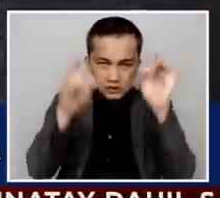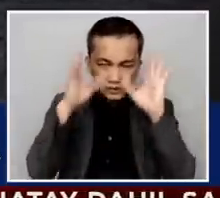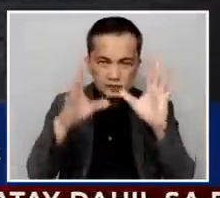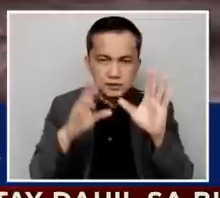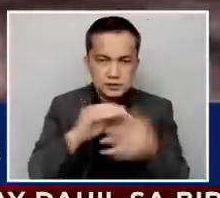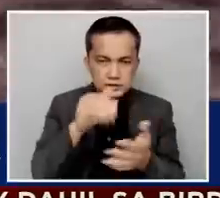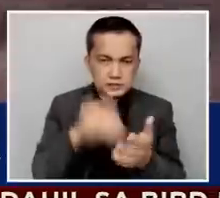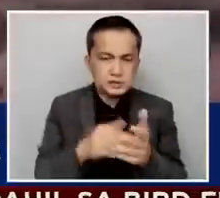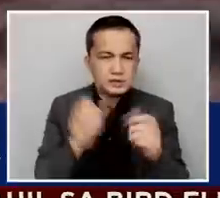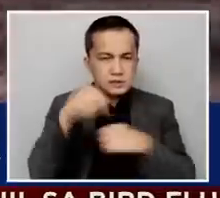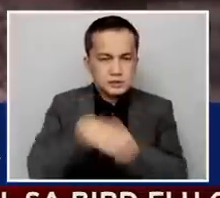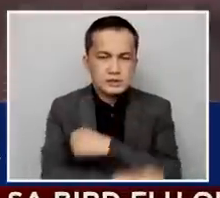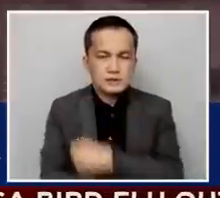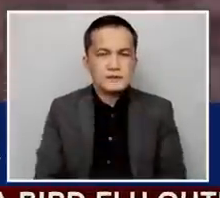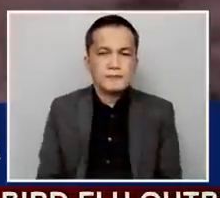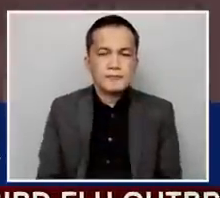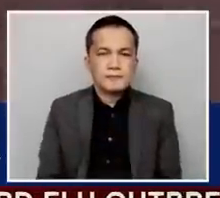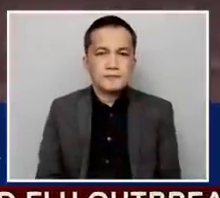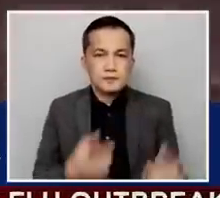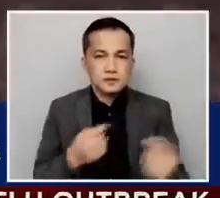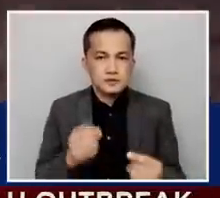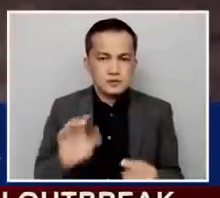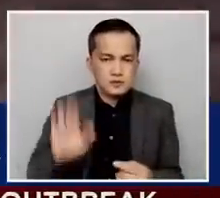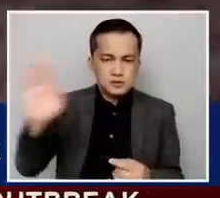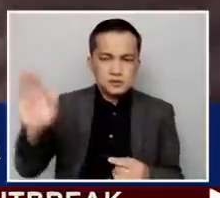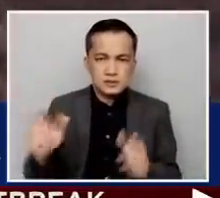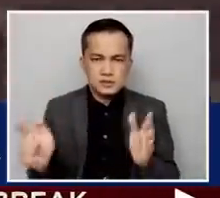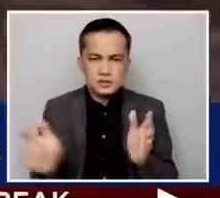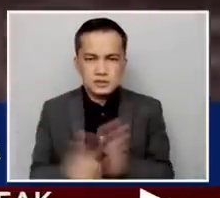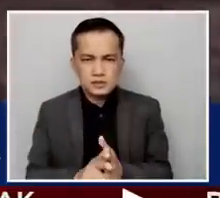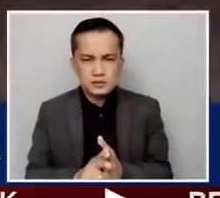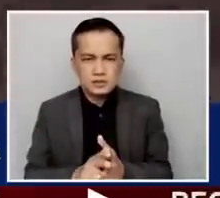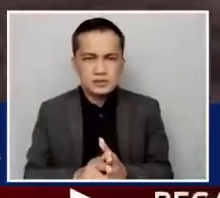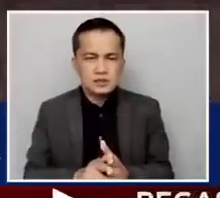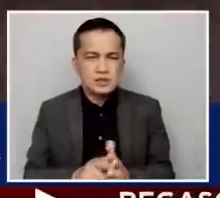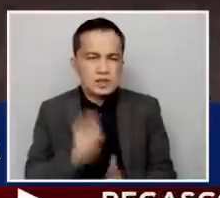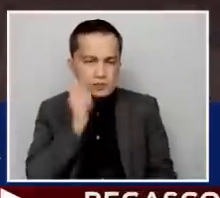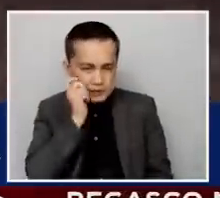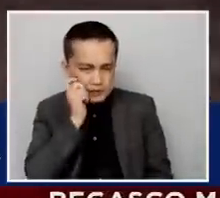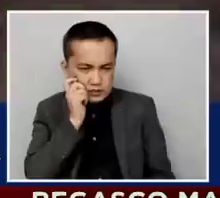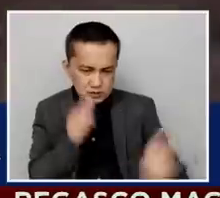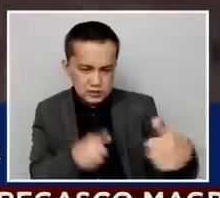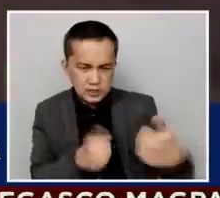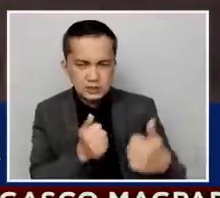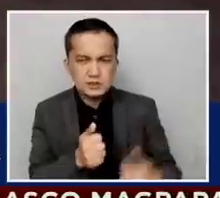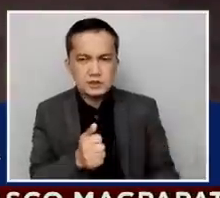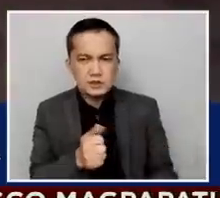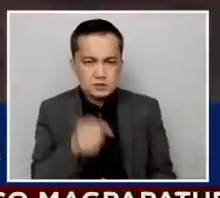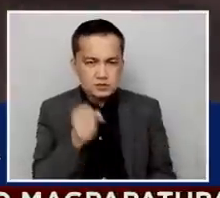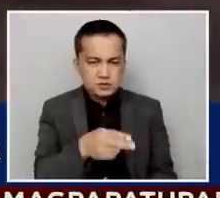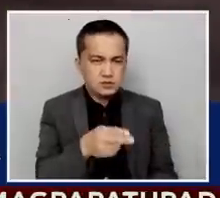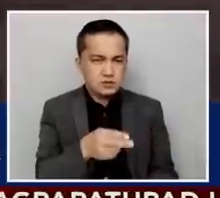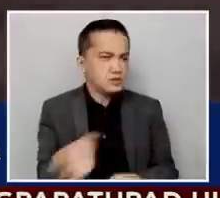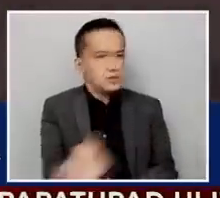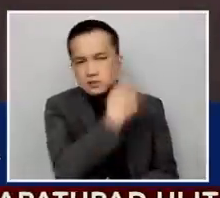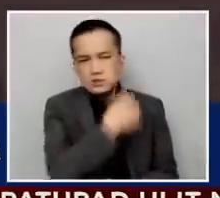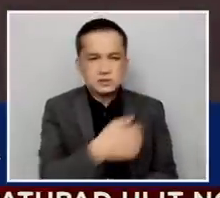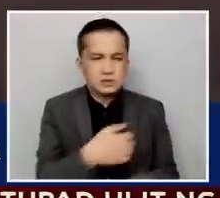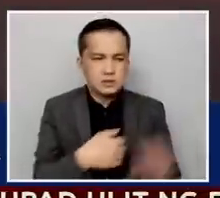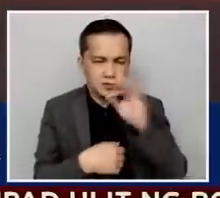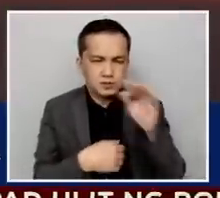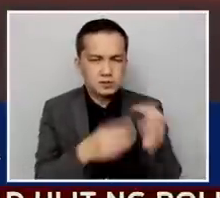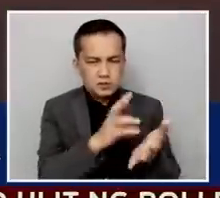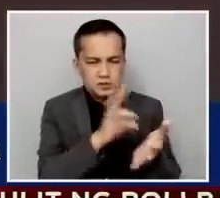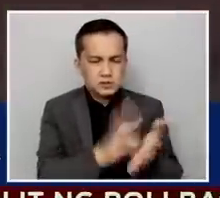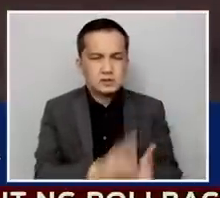ng dagat. Nagsagawa rin umano sila ng illegal na radio challenge kung saan inutos na lisanin ng mga Pinoy ang lugar.